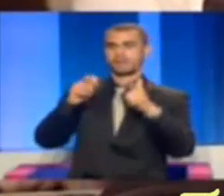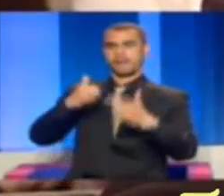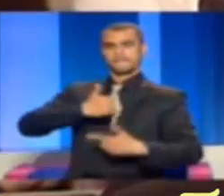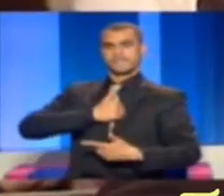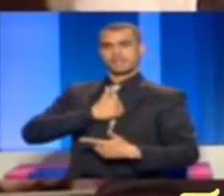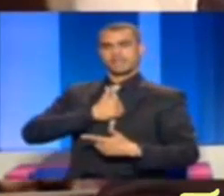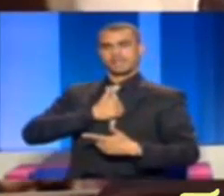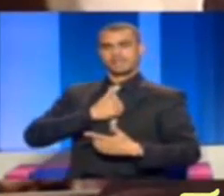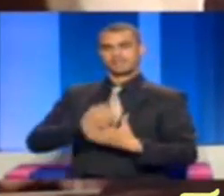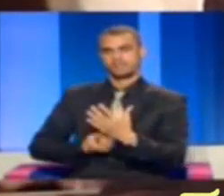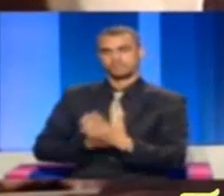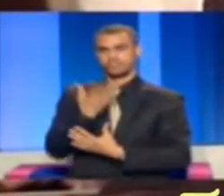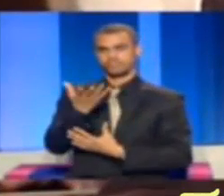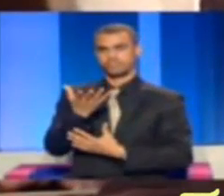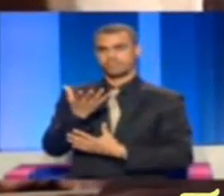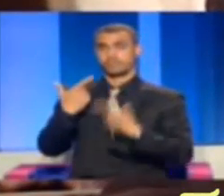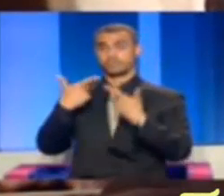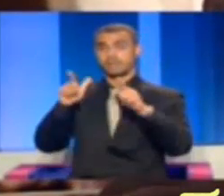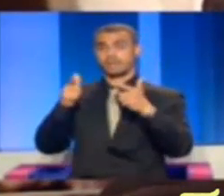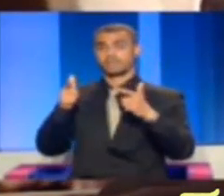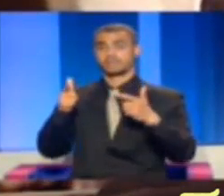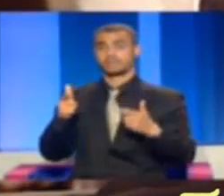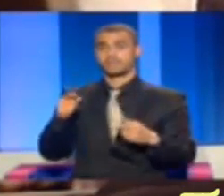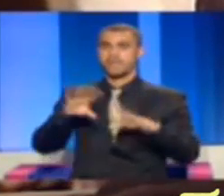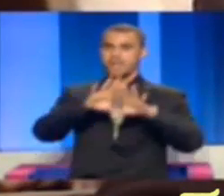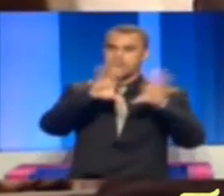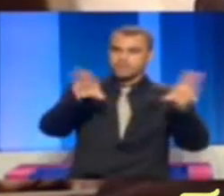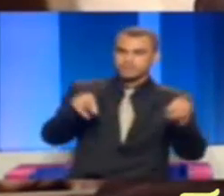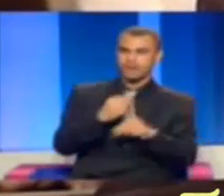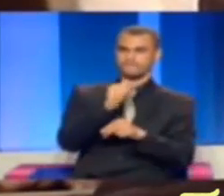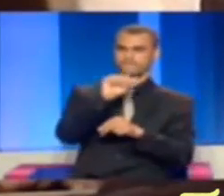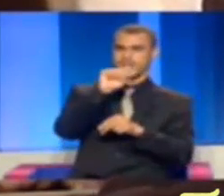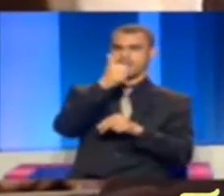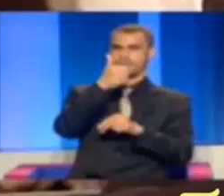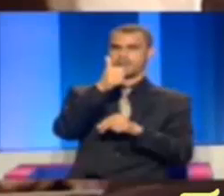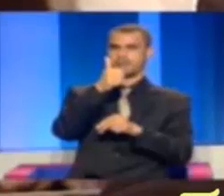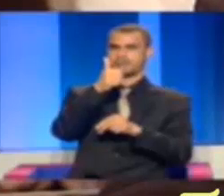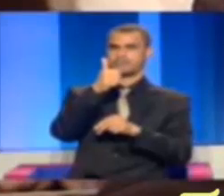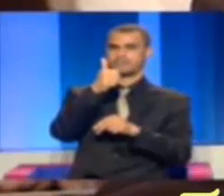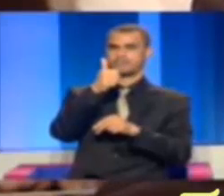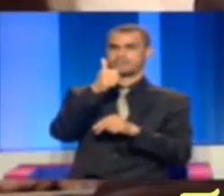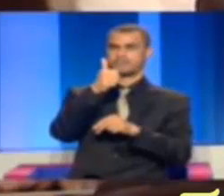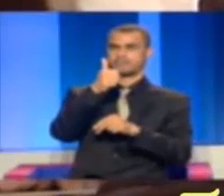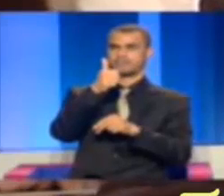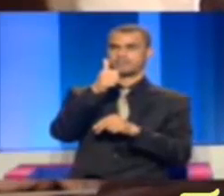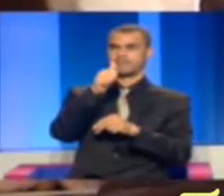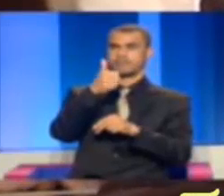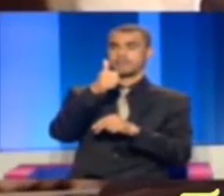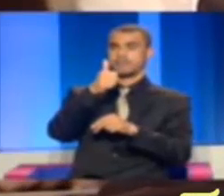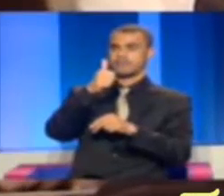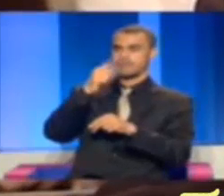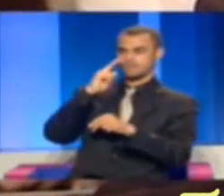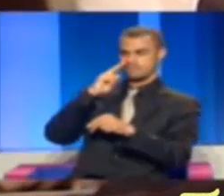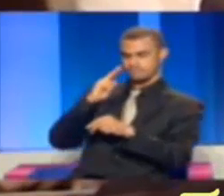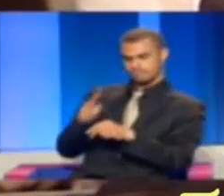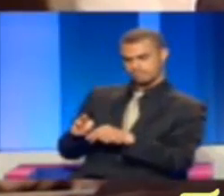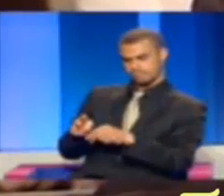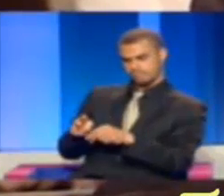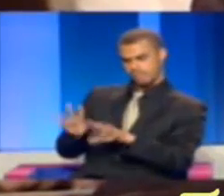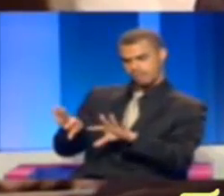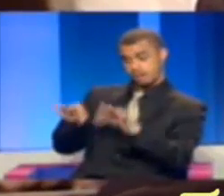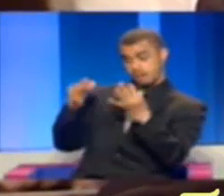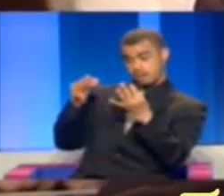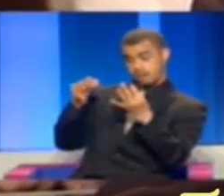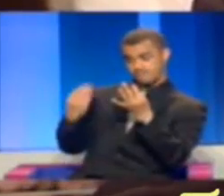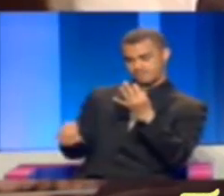نفسه بنفسه، هو اللي تيعرف باللغه ديالو. طبيعه الحال الاسره هي اول الاشخاص اللي يكتشفوا انه الطفل